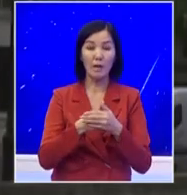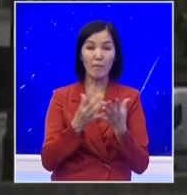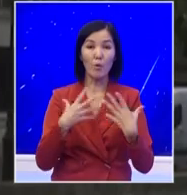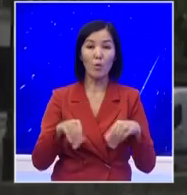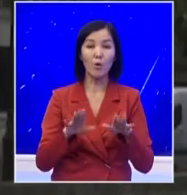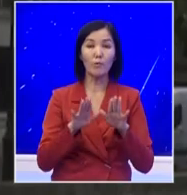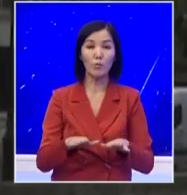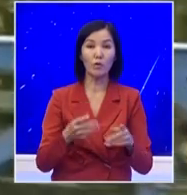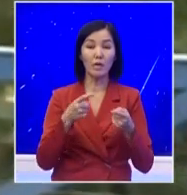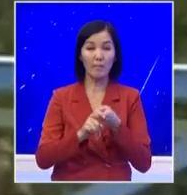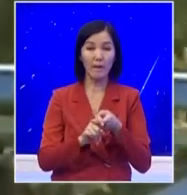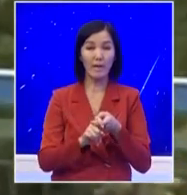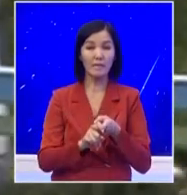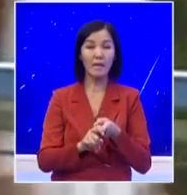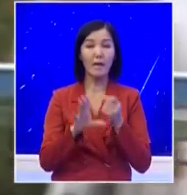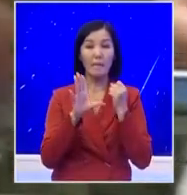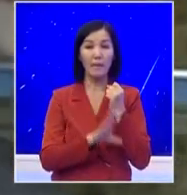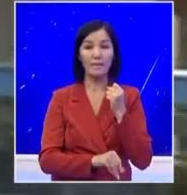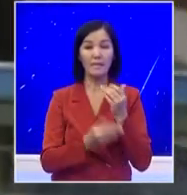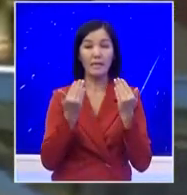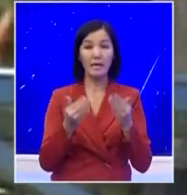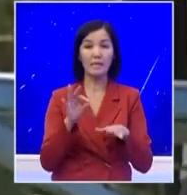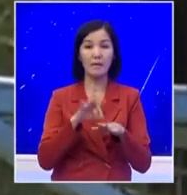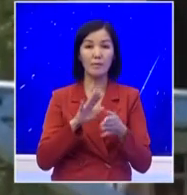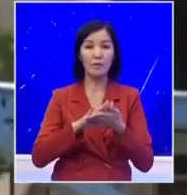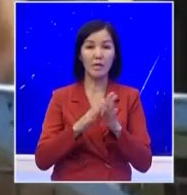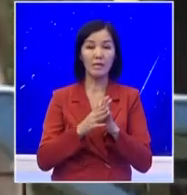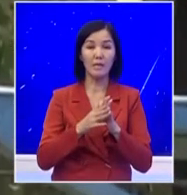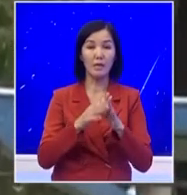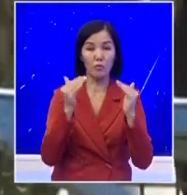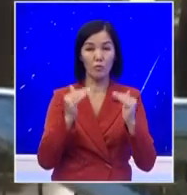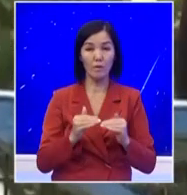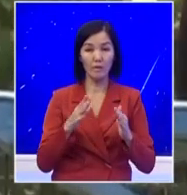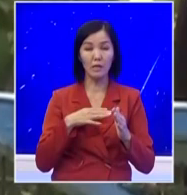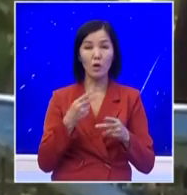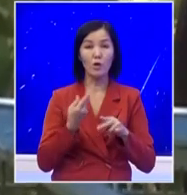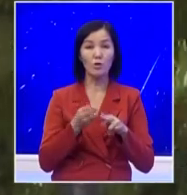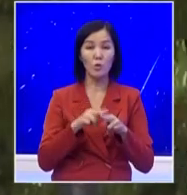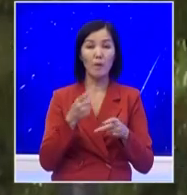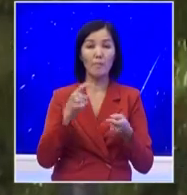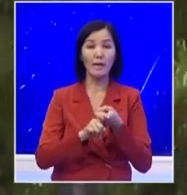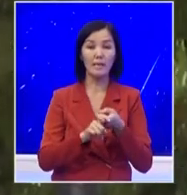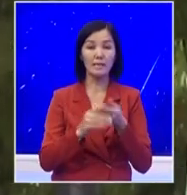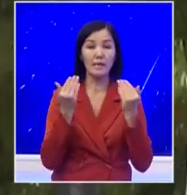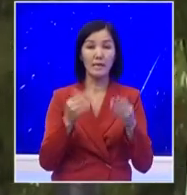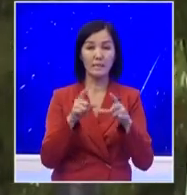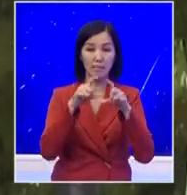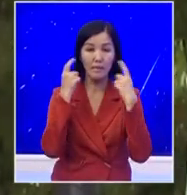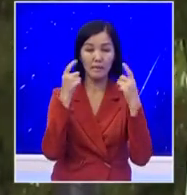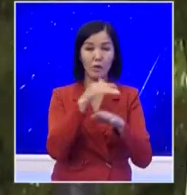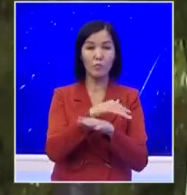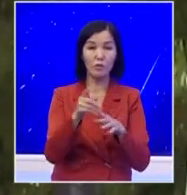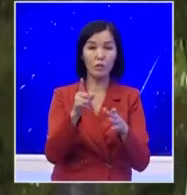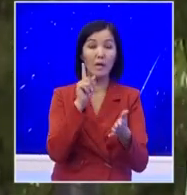ғана қатысты болатын. Соңғы уақытта Парижде эпидемиологиялық ахуал нашарлап кеткен. Осыған байланысты мамандар масканы көшеде